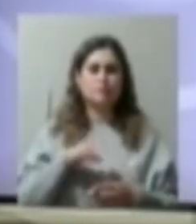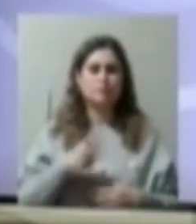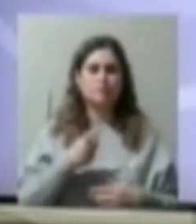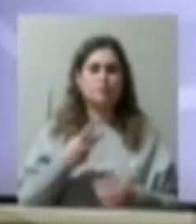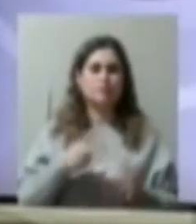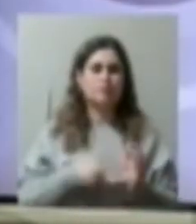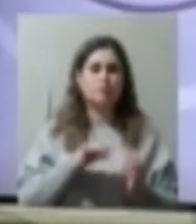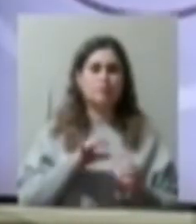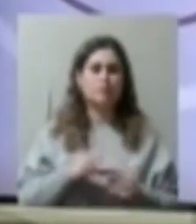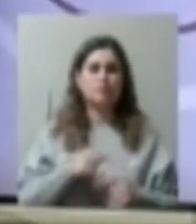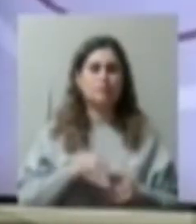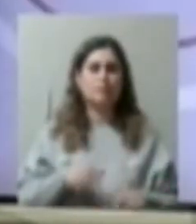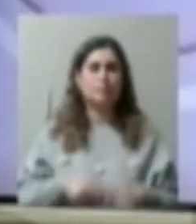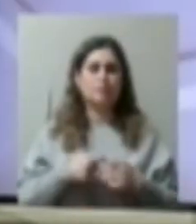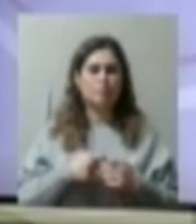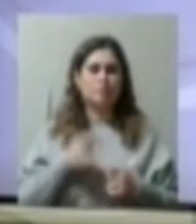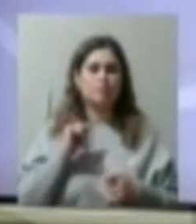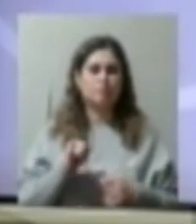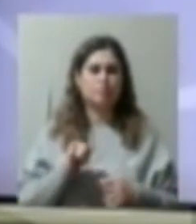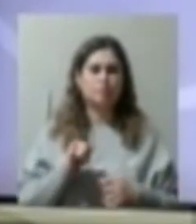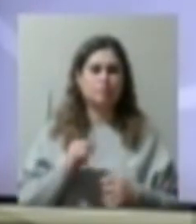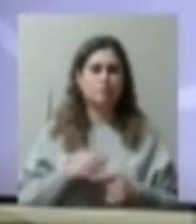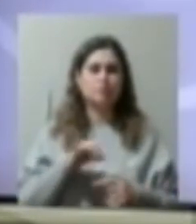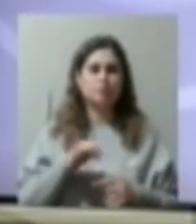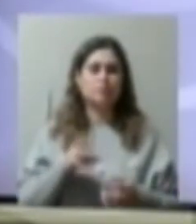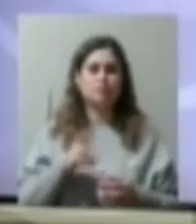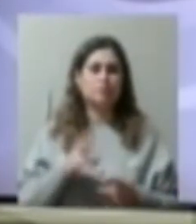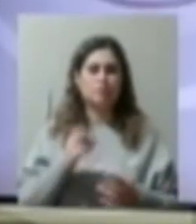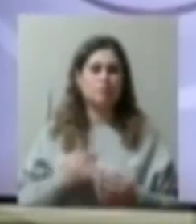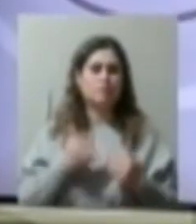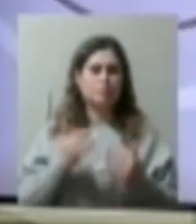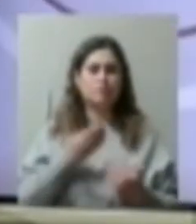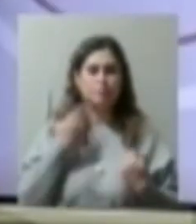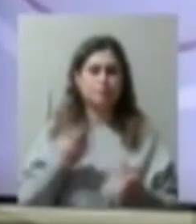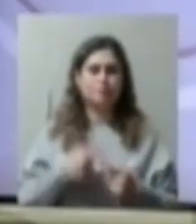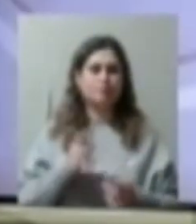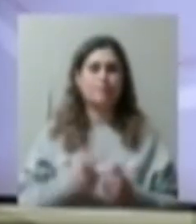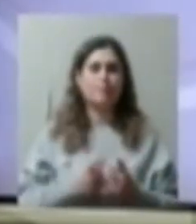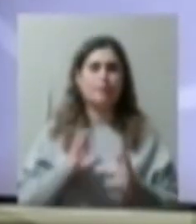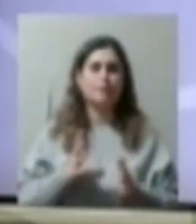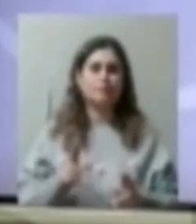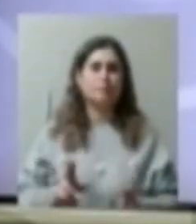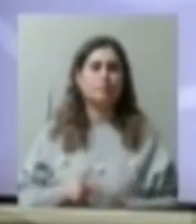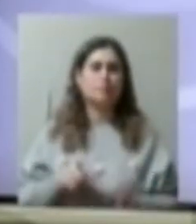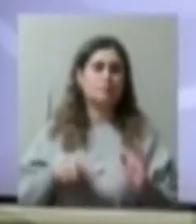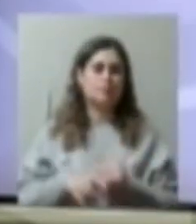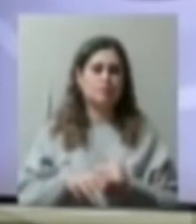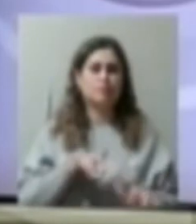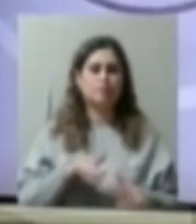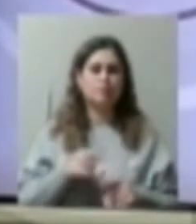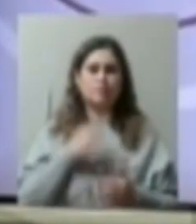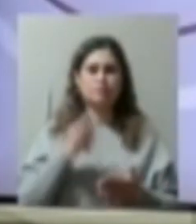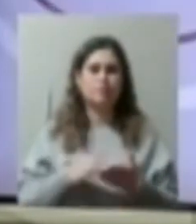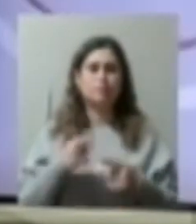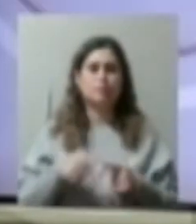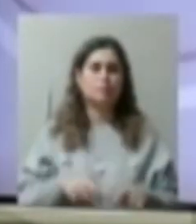Кодексу правопорушення, і сума штрафу не піднялася. Тобто змінилися лише правила дорожнього руху. Відповідальність за їх порушення